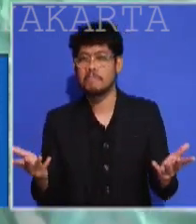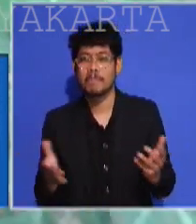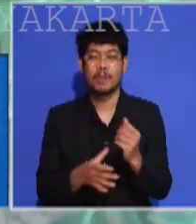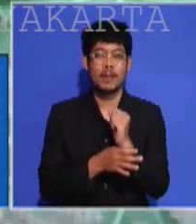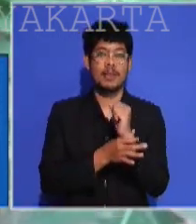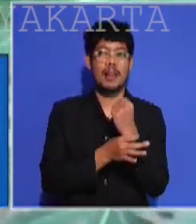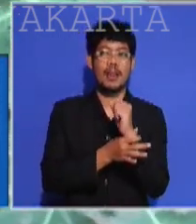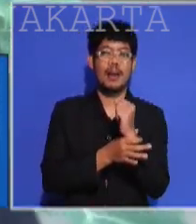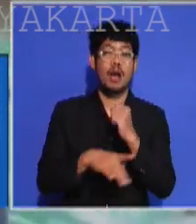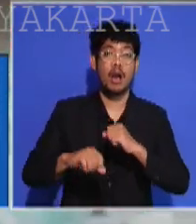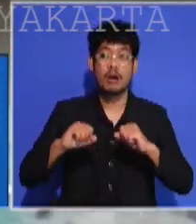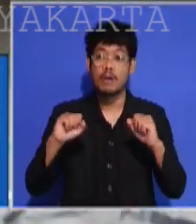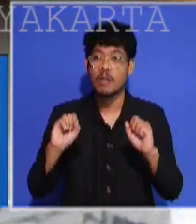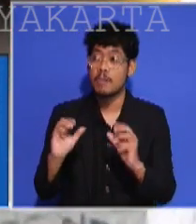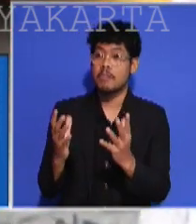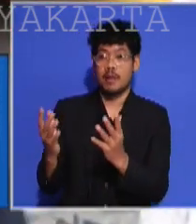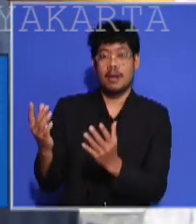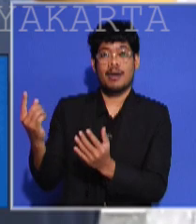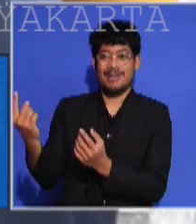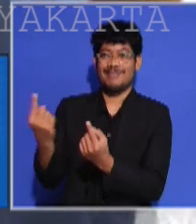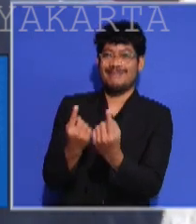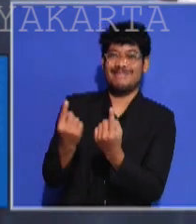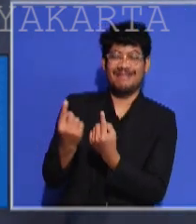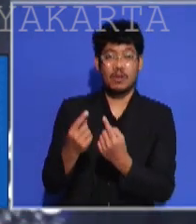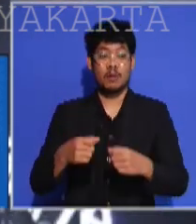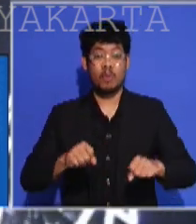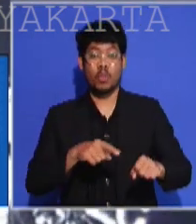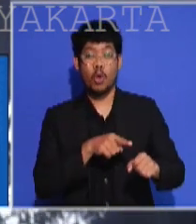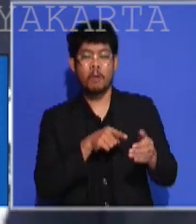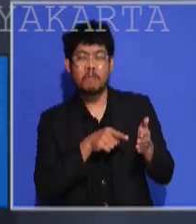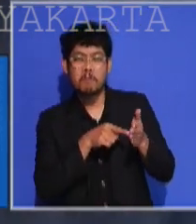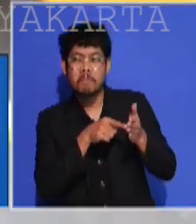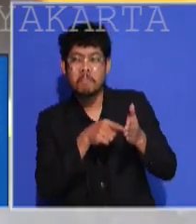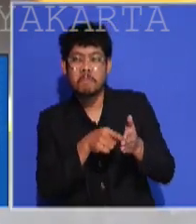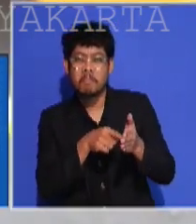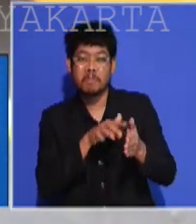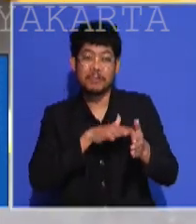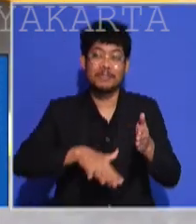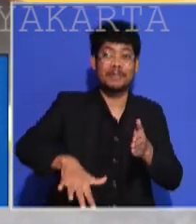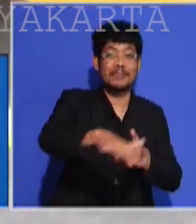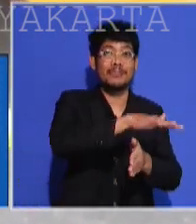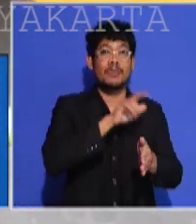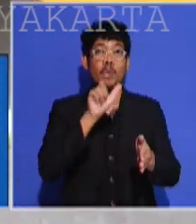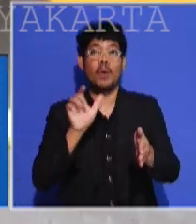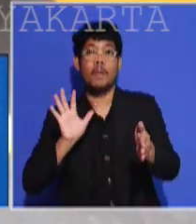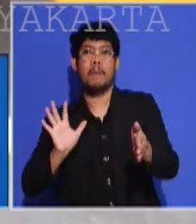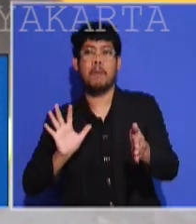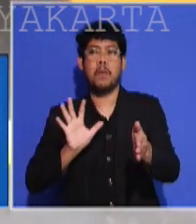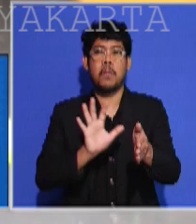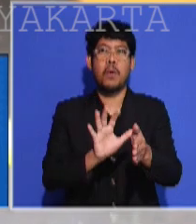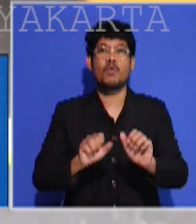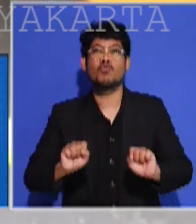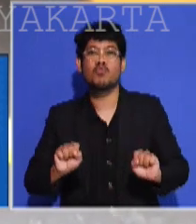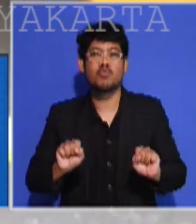tiba-tiba ada tiga orang berboncengan sepeda motor masuk ke dusun Diwa dan dikejar masa yang diduga pelaku tawuran diduga kehilangan